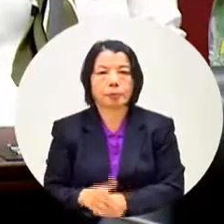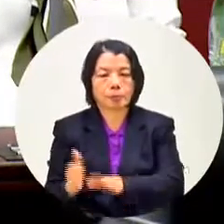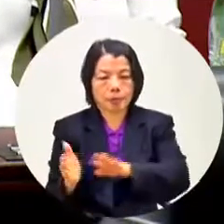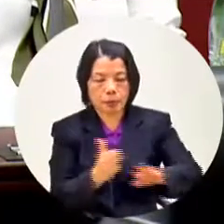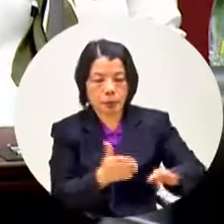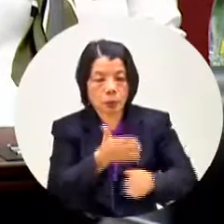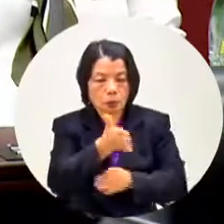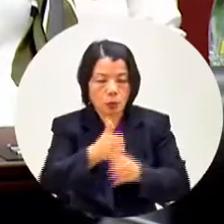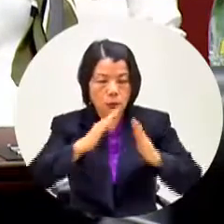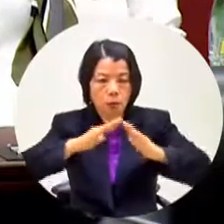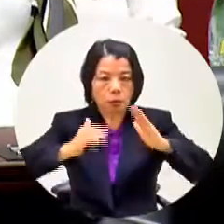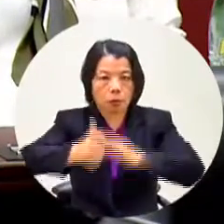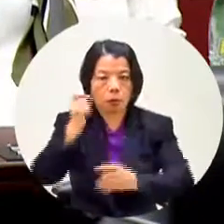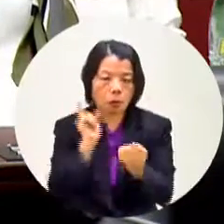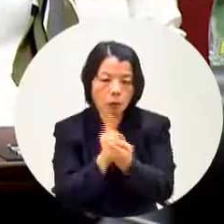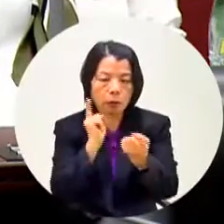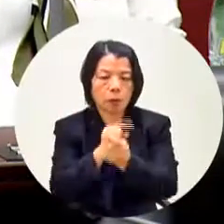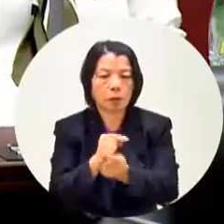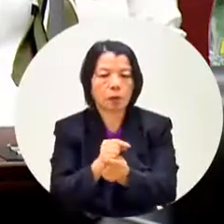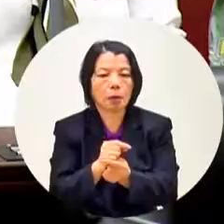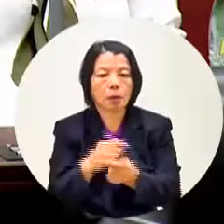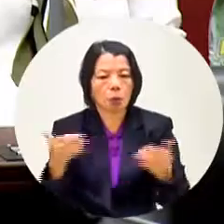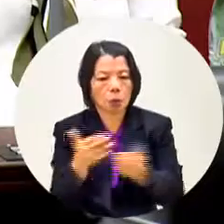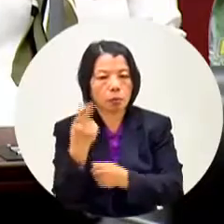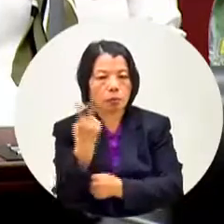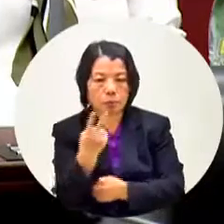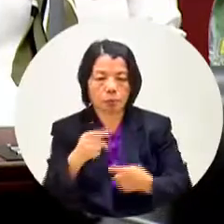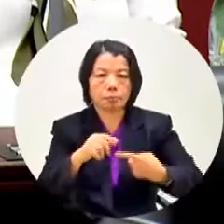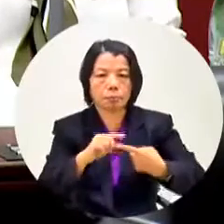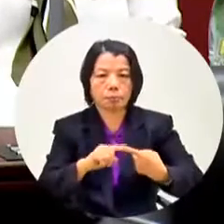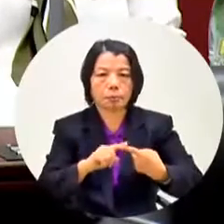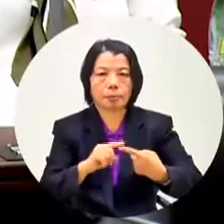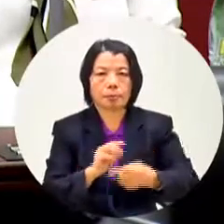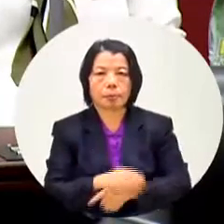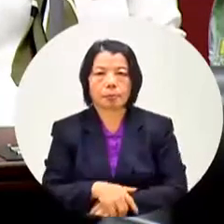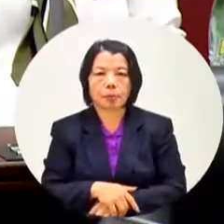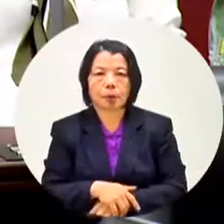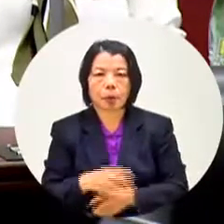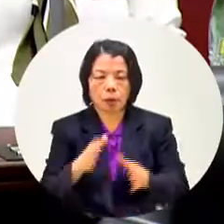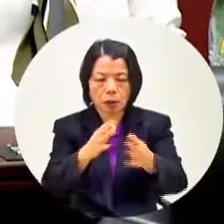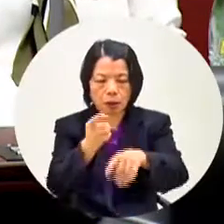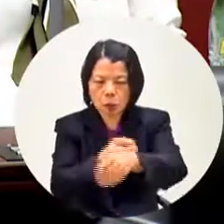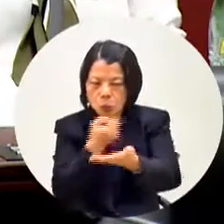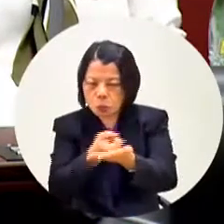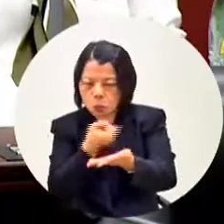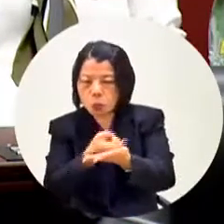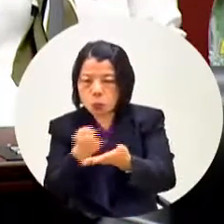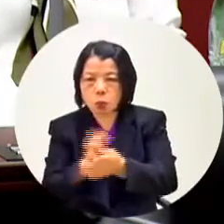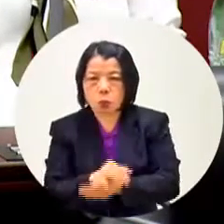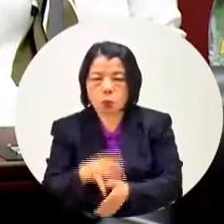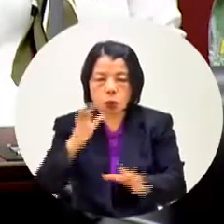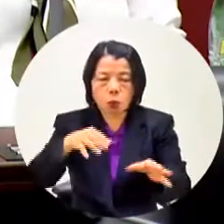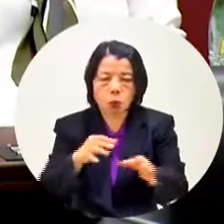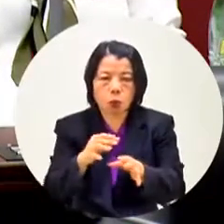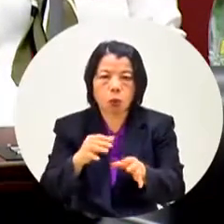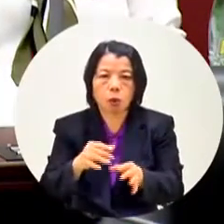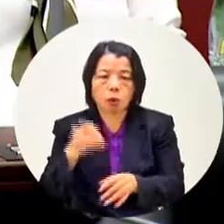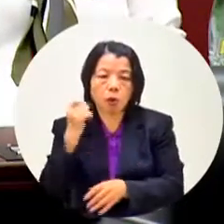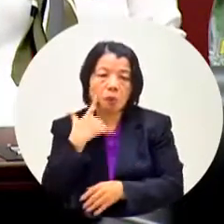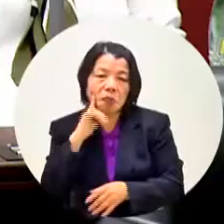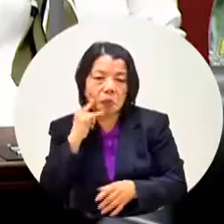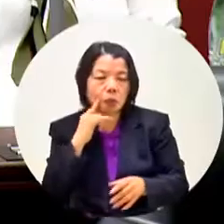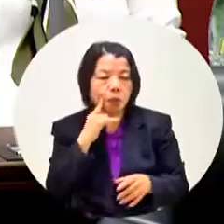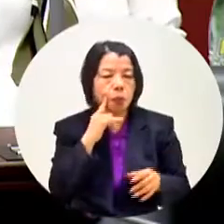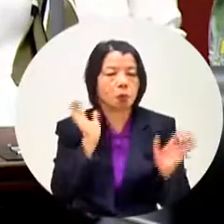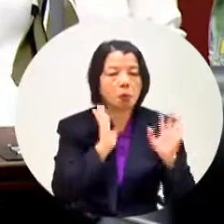厝公园，有河堤公园，有阳明公园。那在这从化区里面还有又有五座公园。那我相信在这么大的一